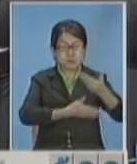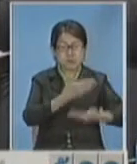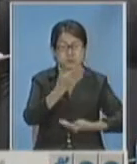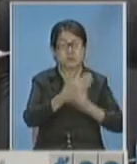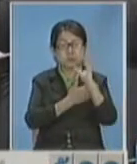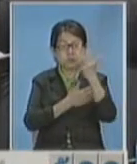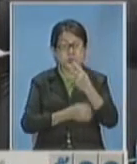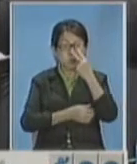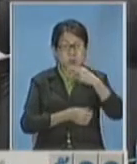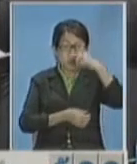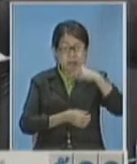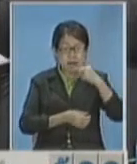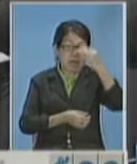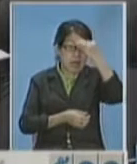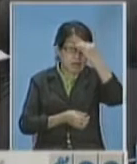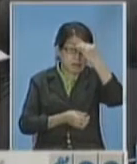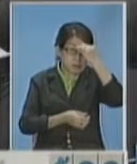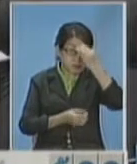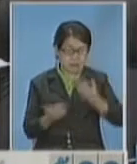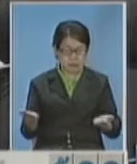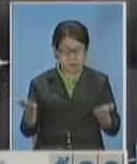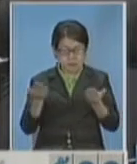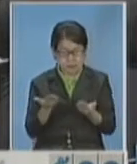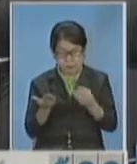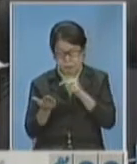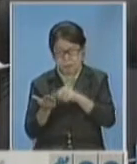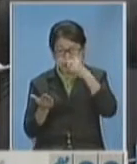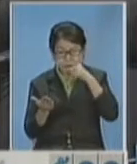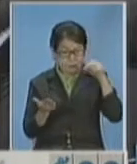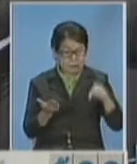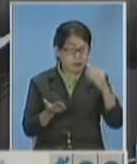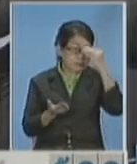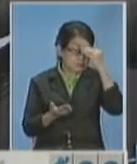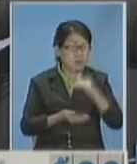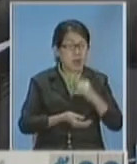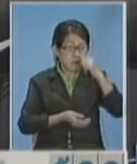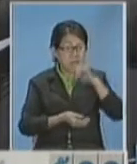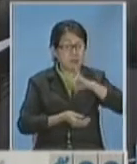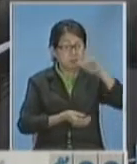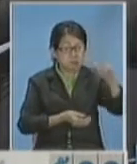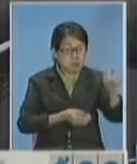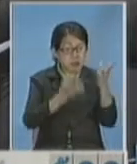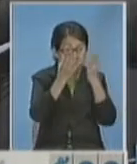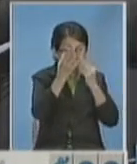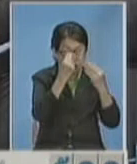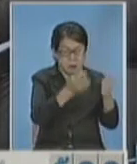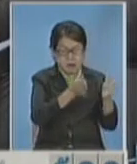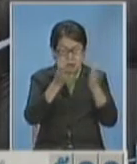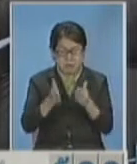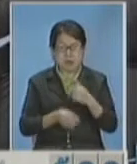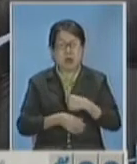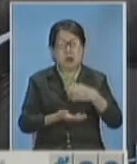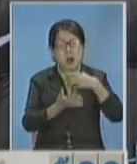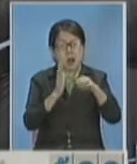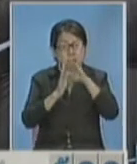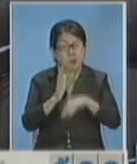คะเปรียบเทียบไทยกับญี่ปุ่นค่ะซึ่งเราไปดูตัวอย่างเข้ามาอดีตท่านไม่เล่าทั้งหมดเพราะจะกินเวลามากแต่ว่ามีตัวอย่างว่า